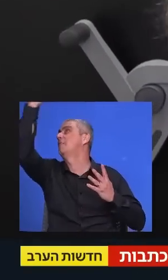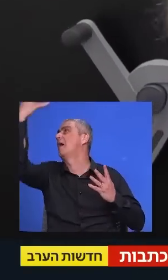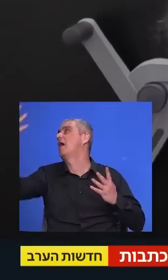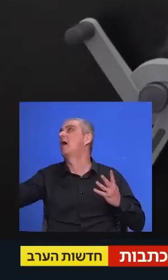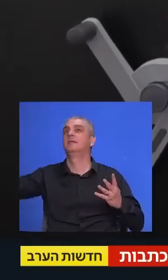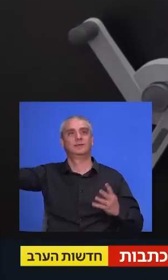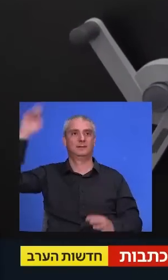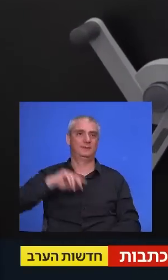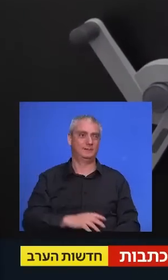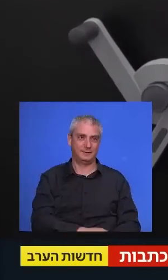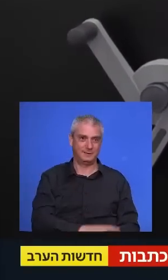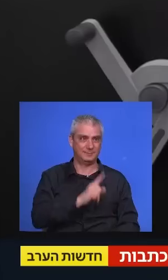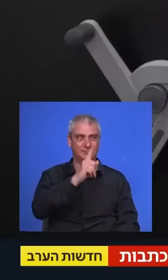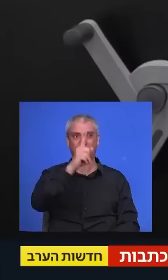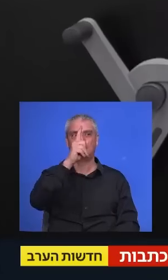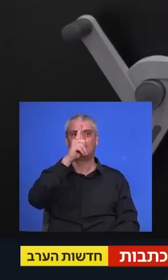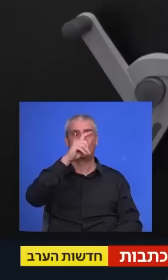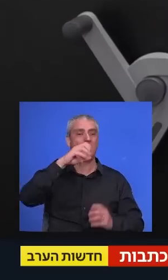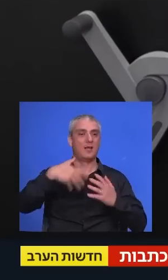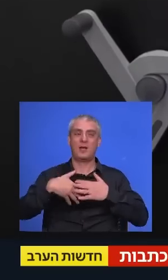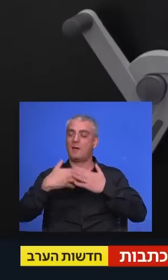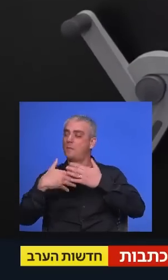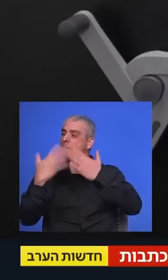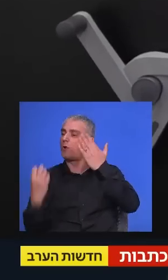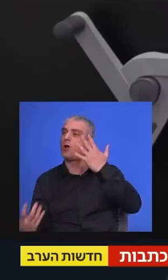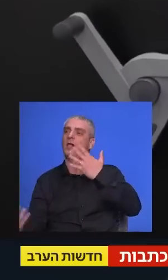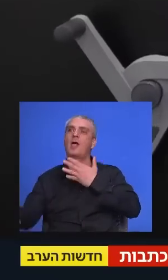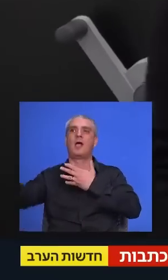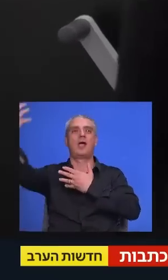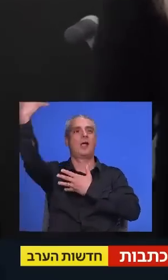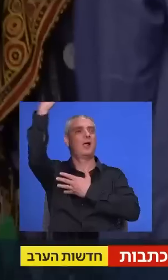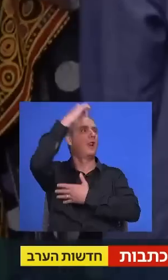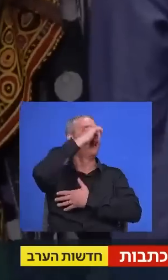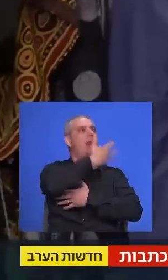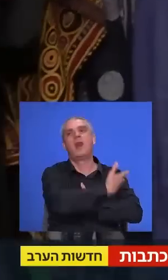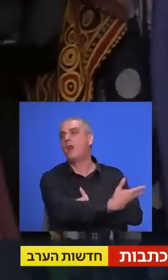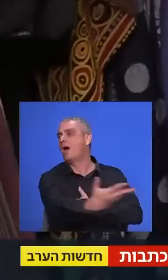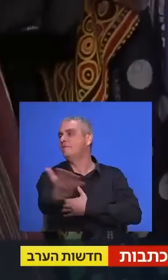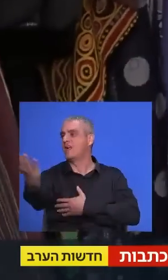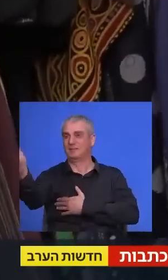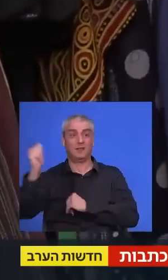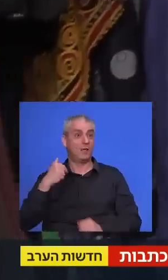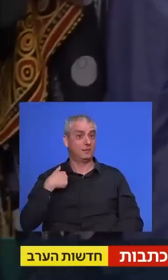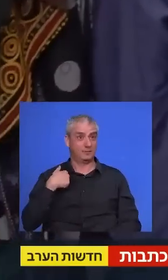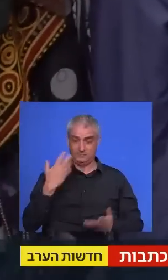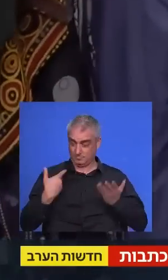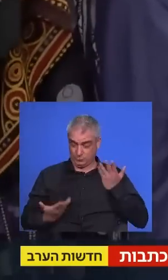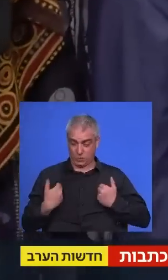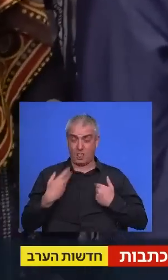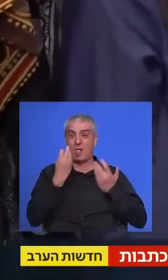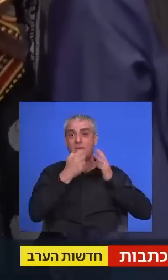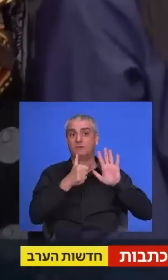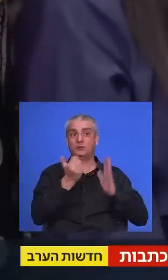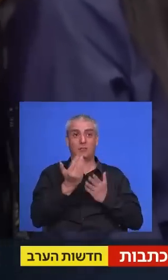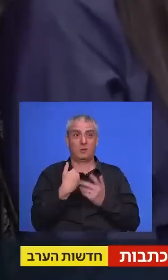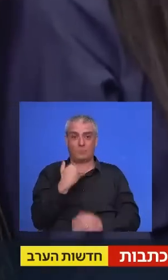בענן, שם, שם עולה הבוקר בלבן. אני שקלתי 46 קילו, הייתי